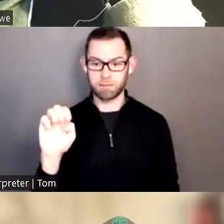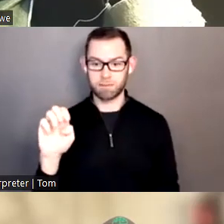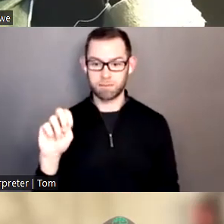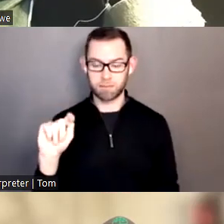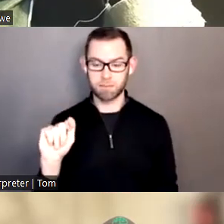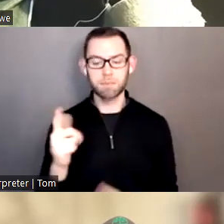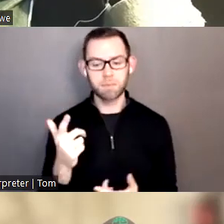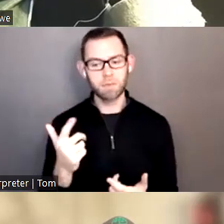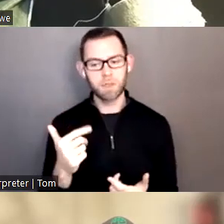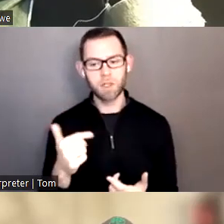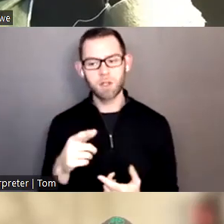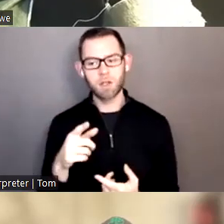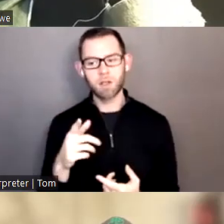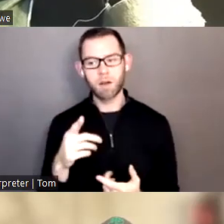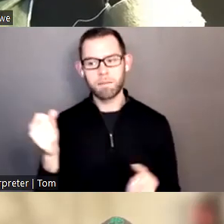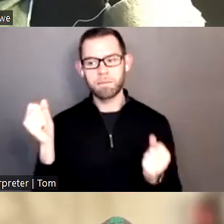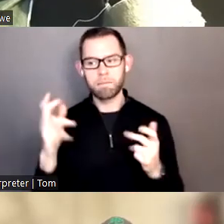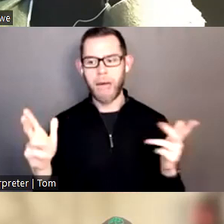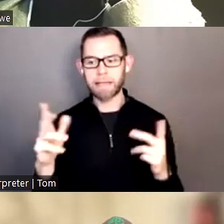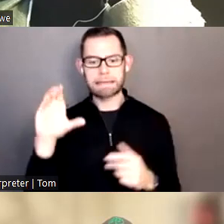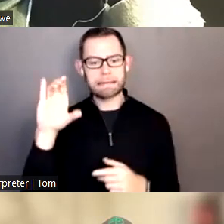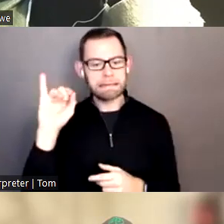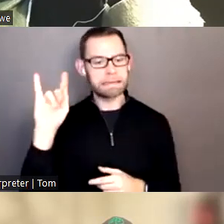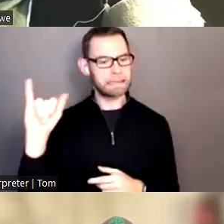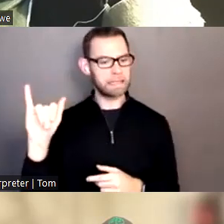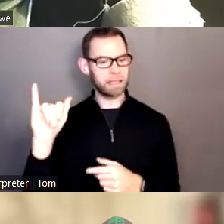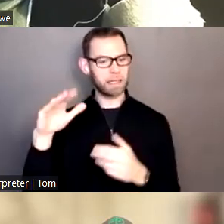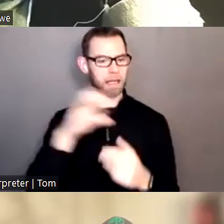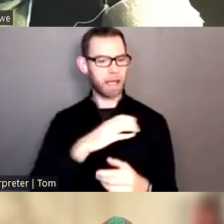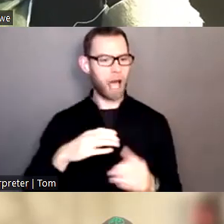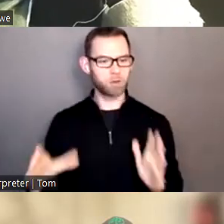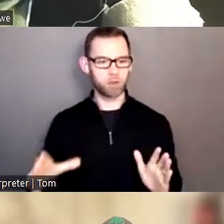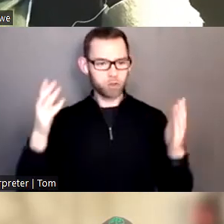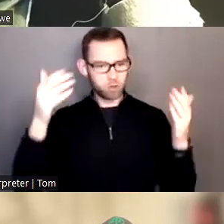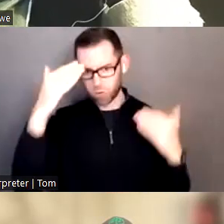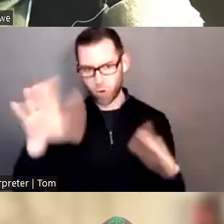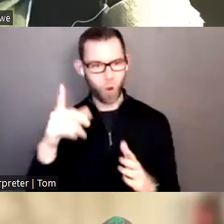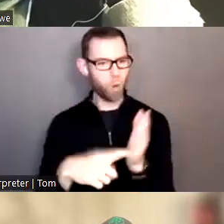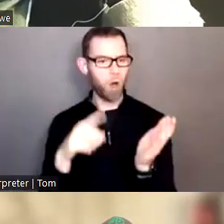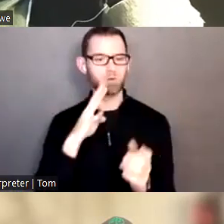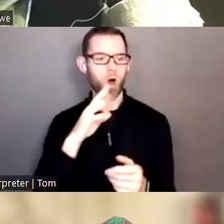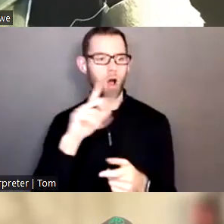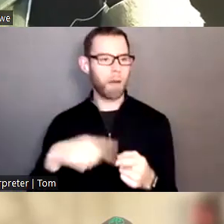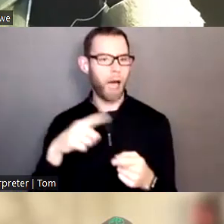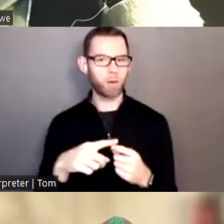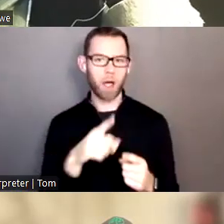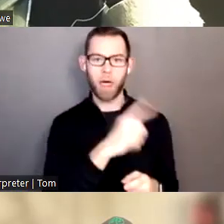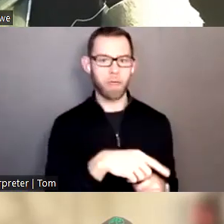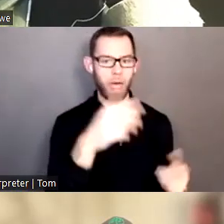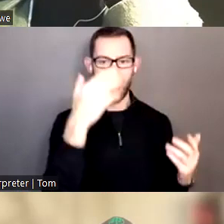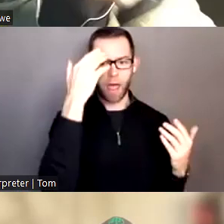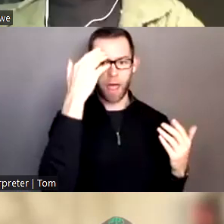what she was talking about, because none of them want to know what we're talking about. Just like affirmative action, they don't want to know about affirmative action.